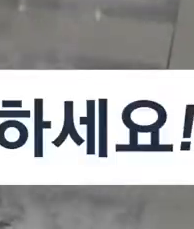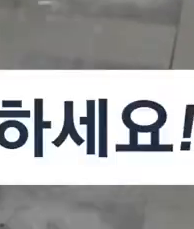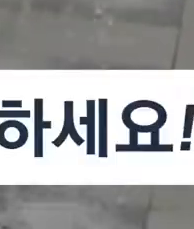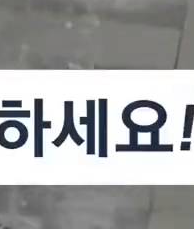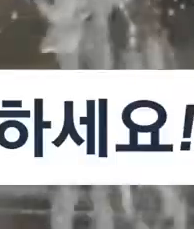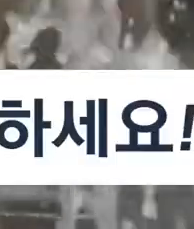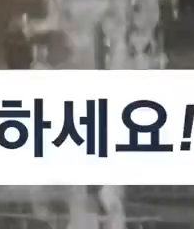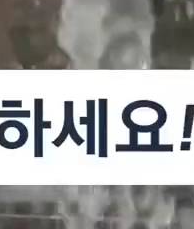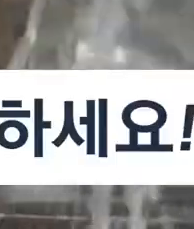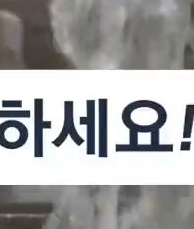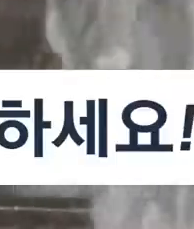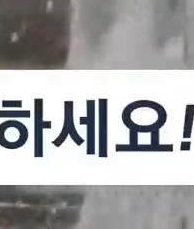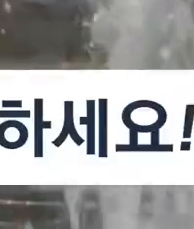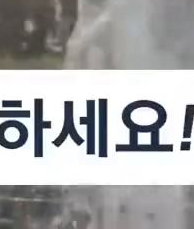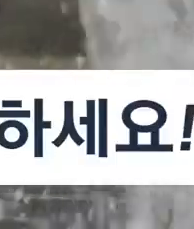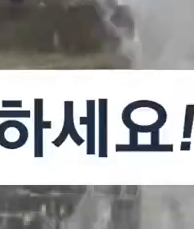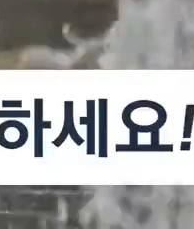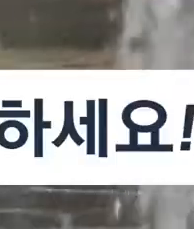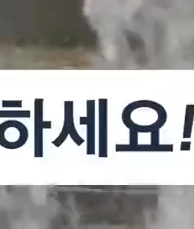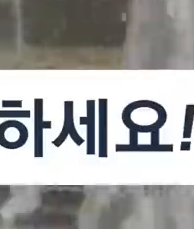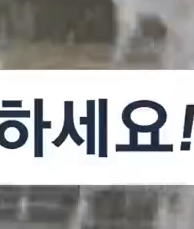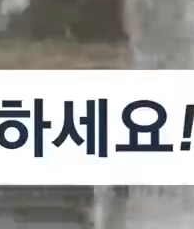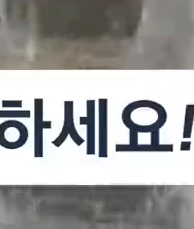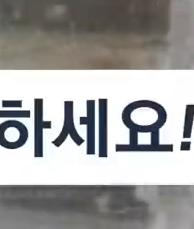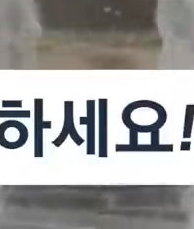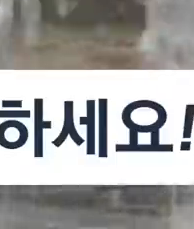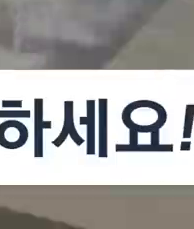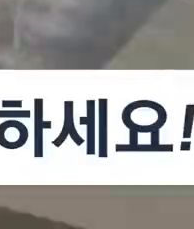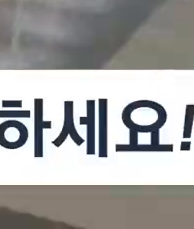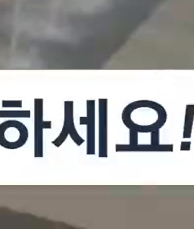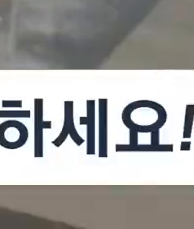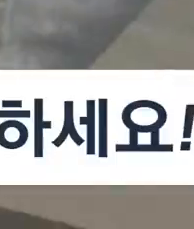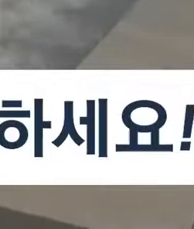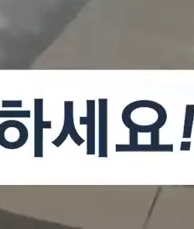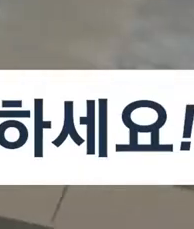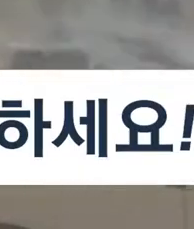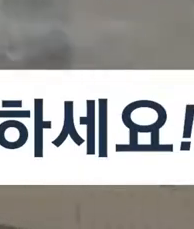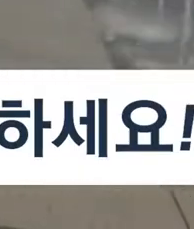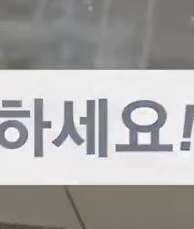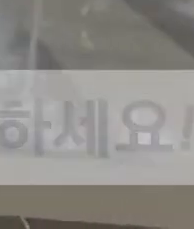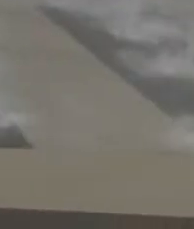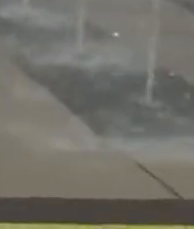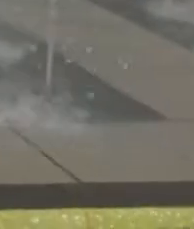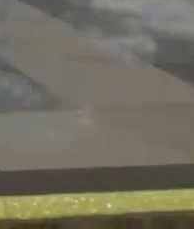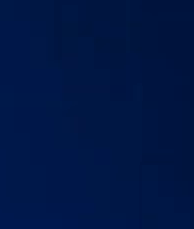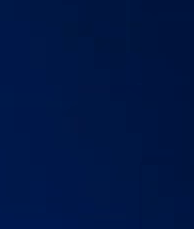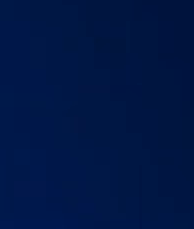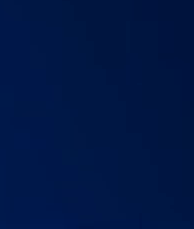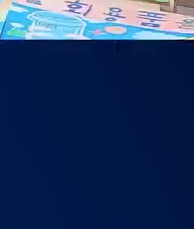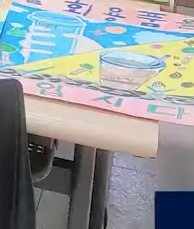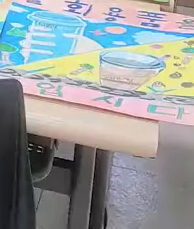강서구가 무더위를 식혀줄 물놀이형 수경시설을 13개의 공원에 설치하고 운영에 들어갔습니다.